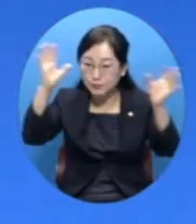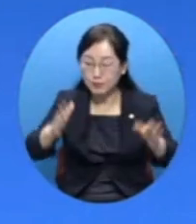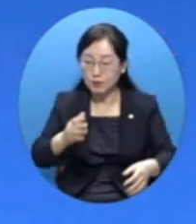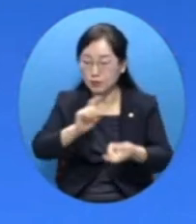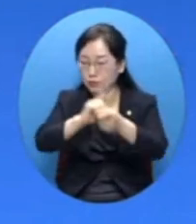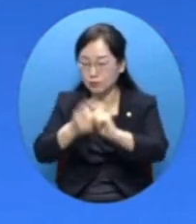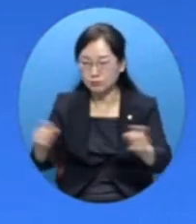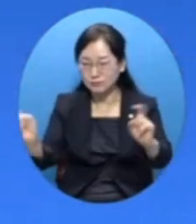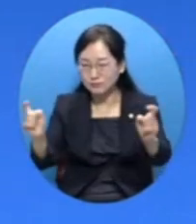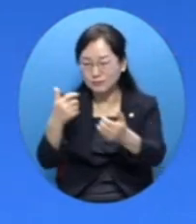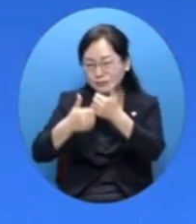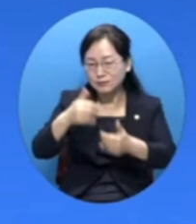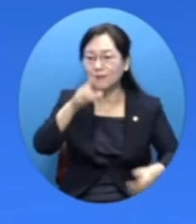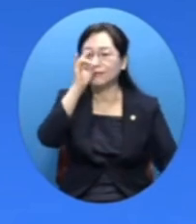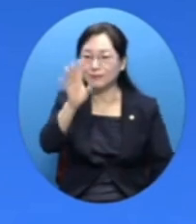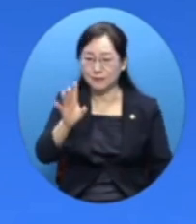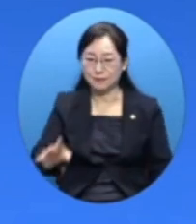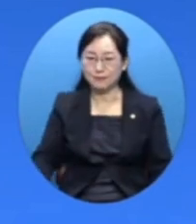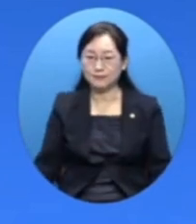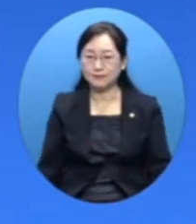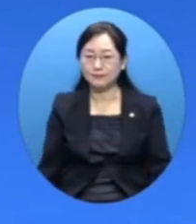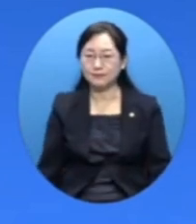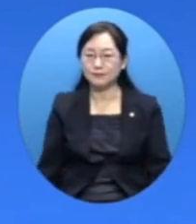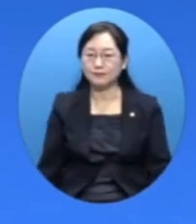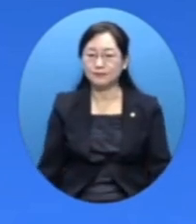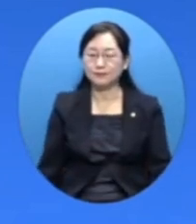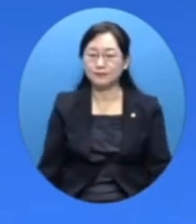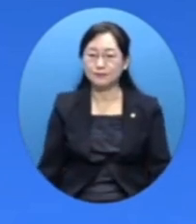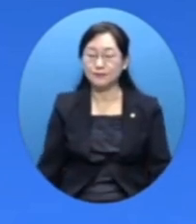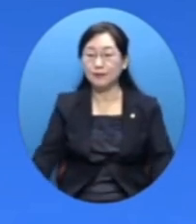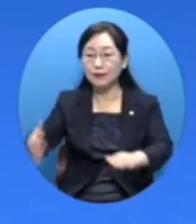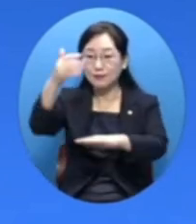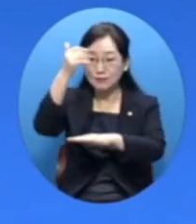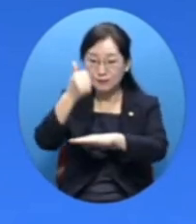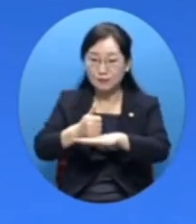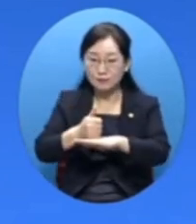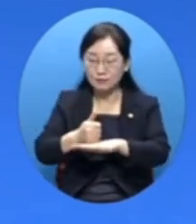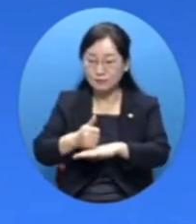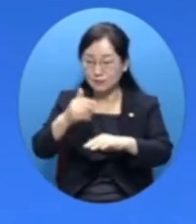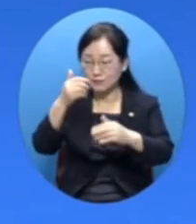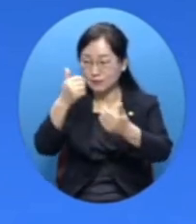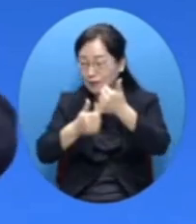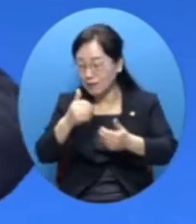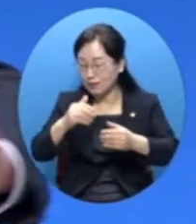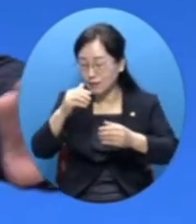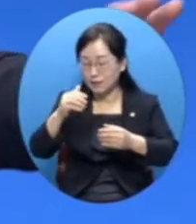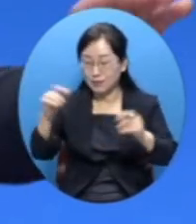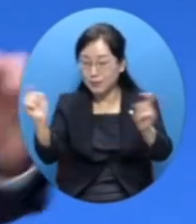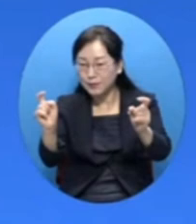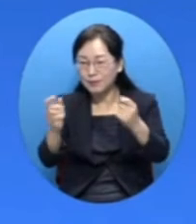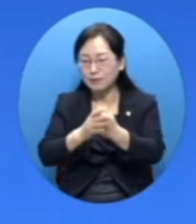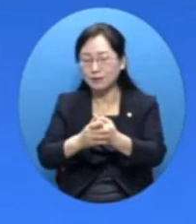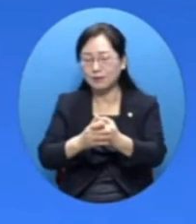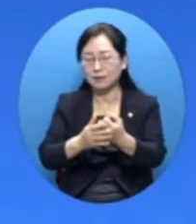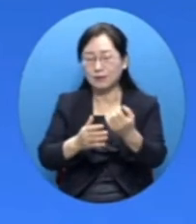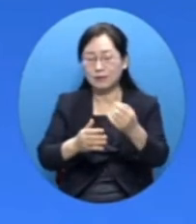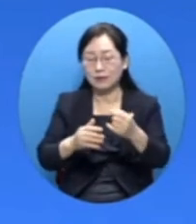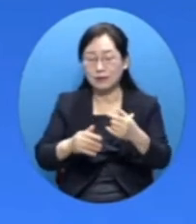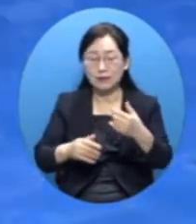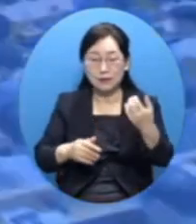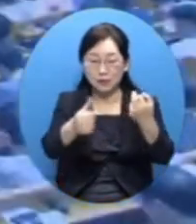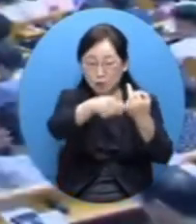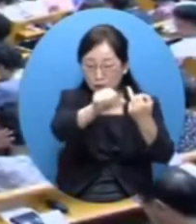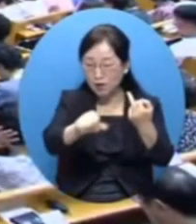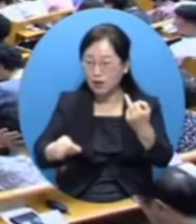갈등하고 다툼은 안 되는 것입니다 그래서 결국 그 갈등 같았 때문에 둘이 서로 갈라서게 되었고 조카